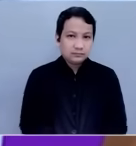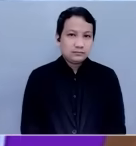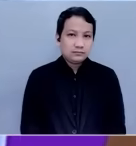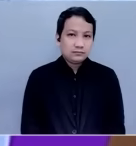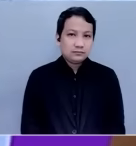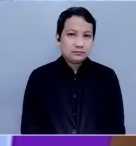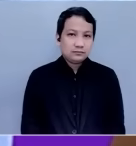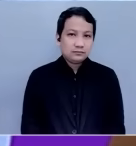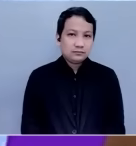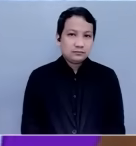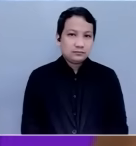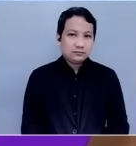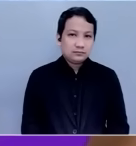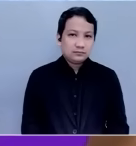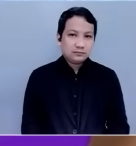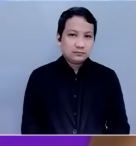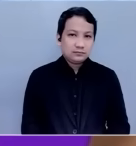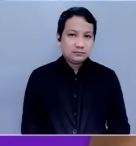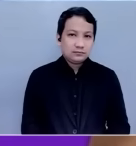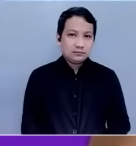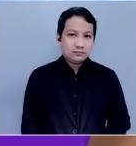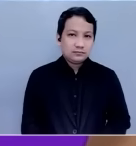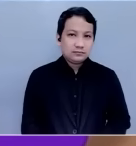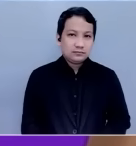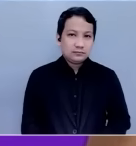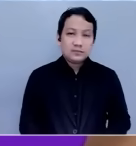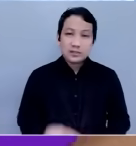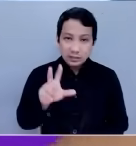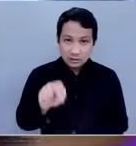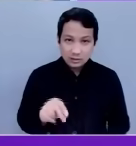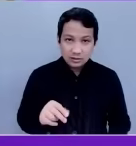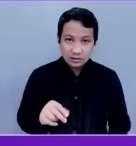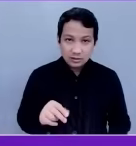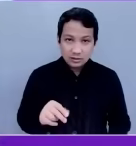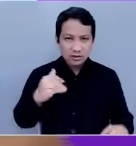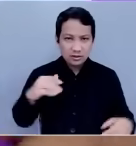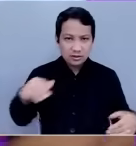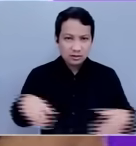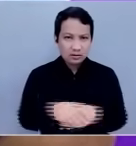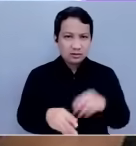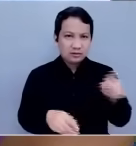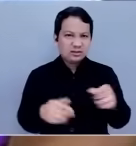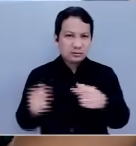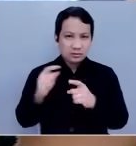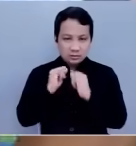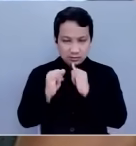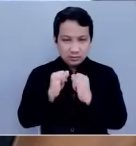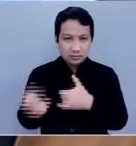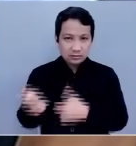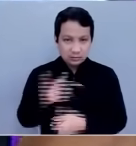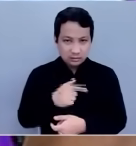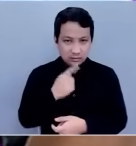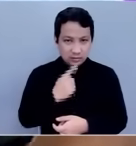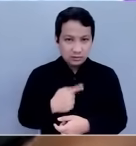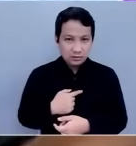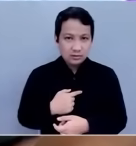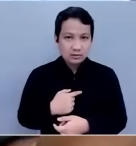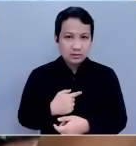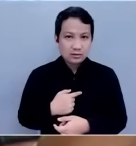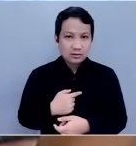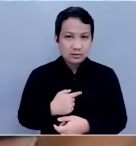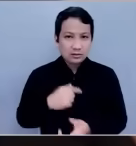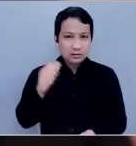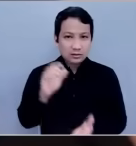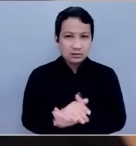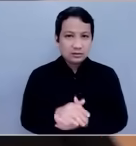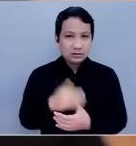mag-asawa hindi O bakit meron akong nainterview kanina na mga nag-asawa na men